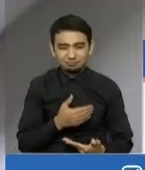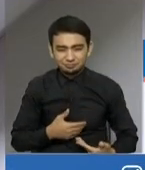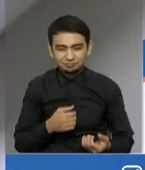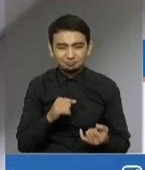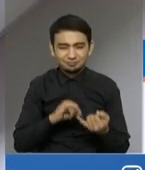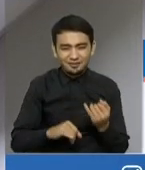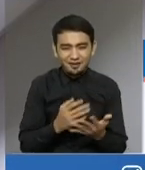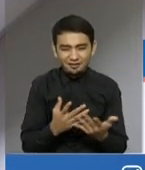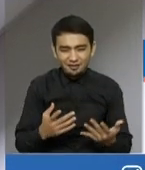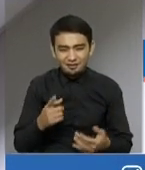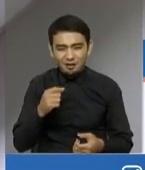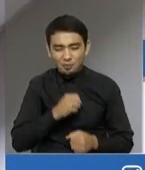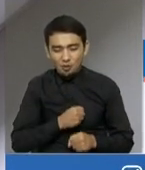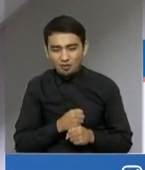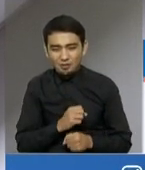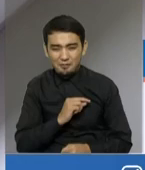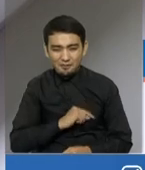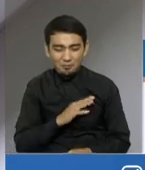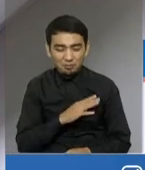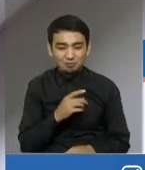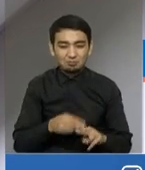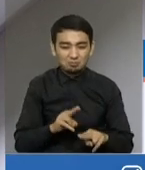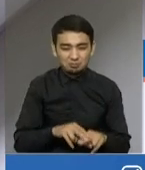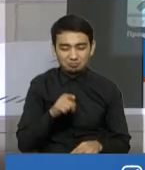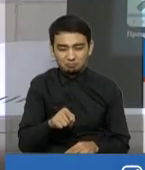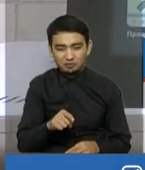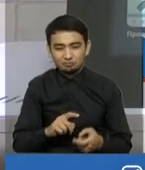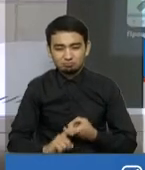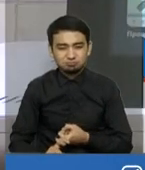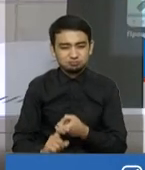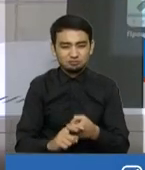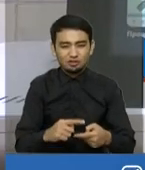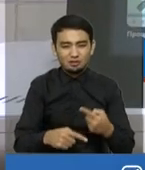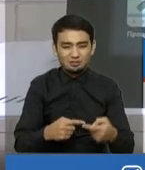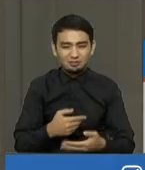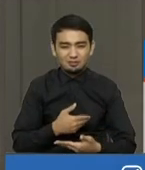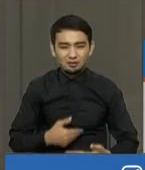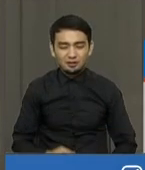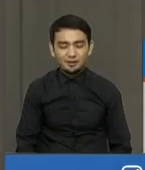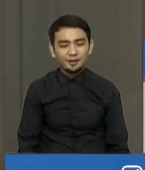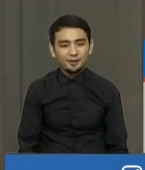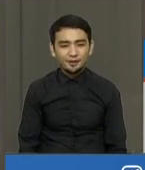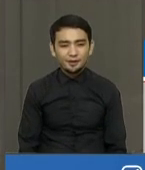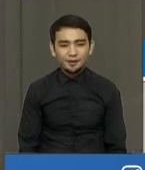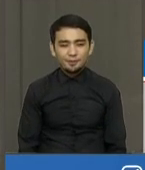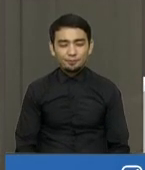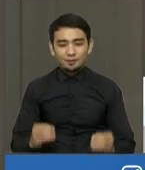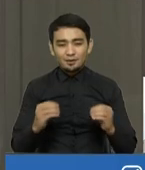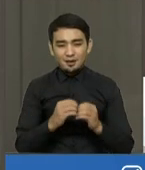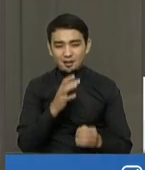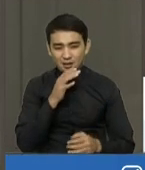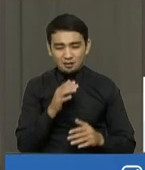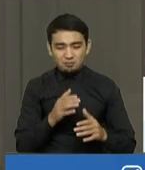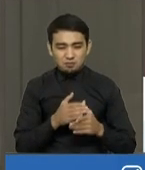то сегодня и среди обычного населения 3/4 заражений через половой путь. Более 10 лет, конечно